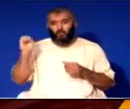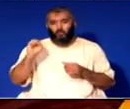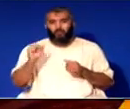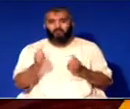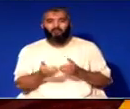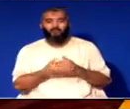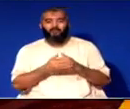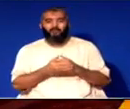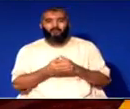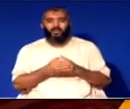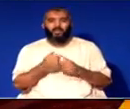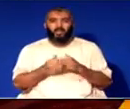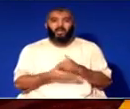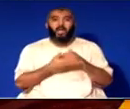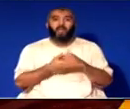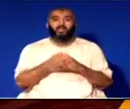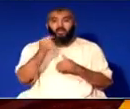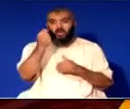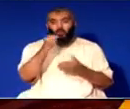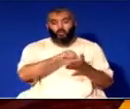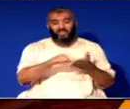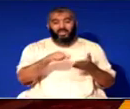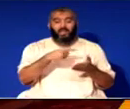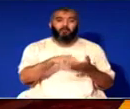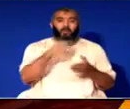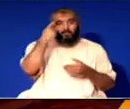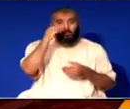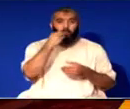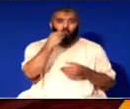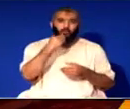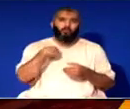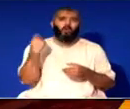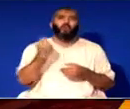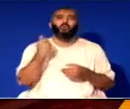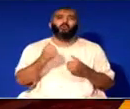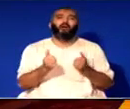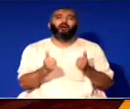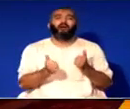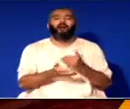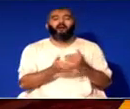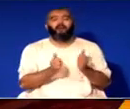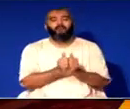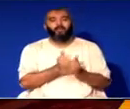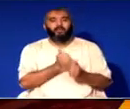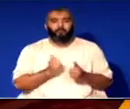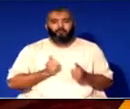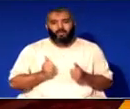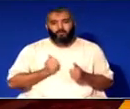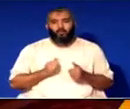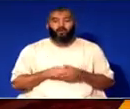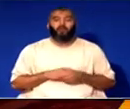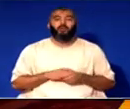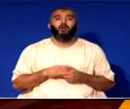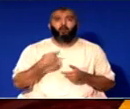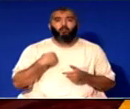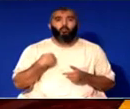وأساعد في مصاريف البيت دائما مع والدتي، هل المساعدة في مصروف البيت مع